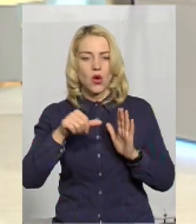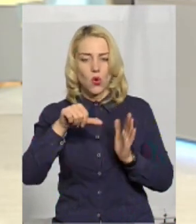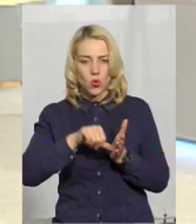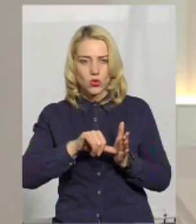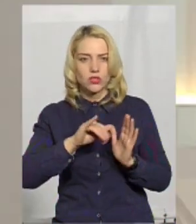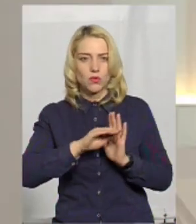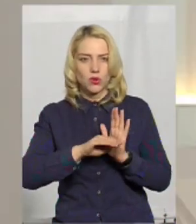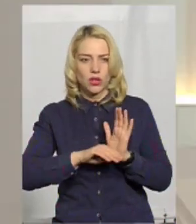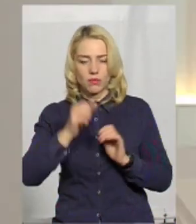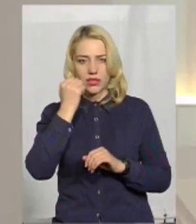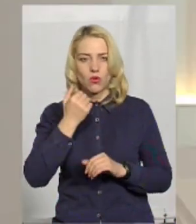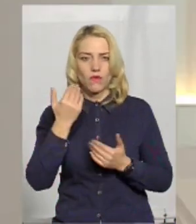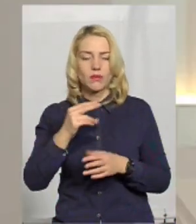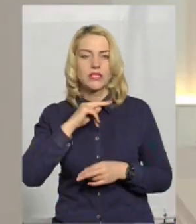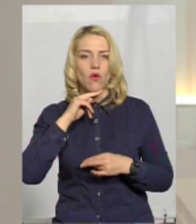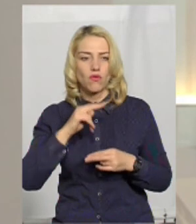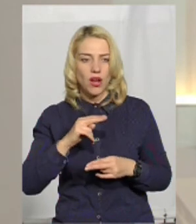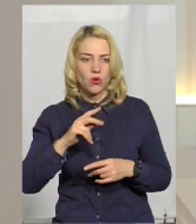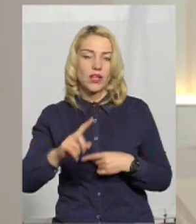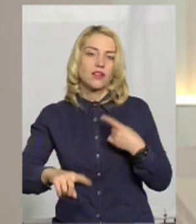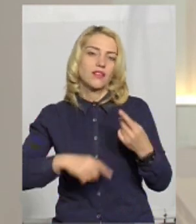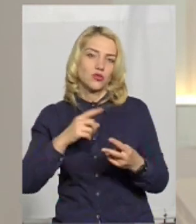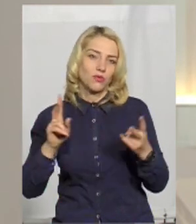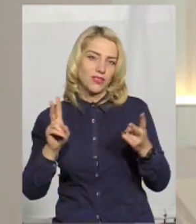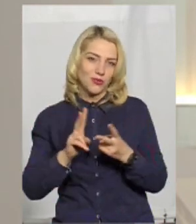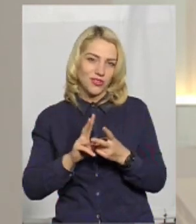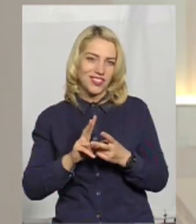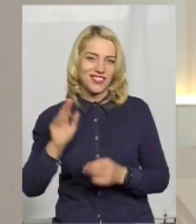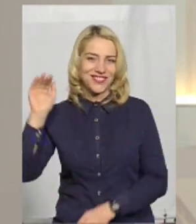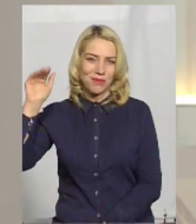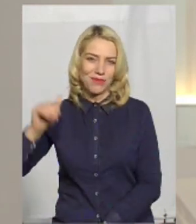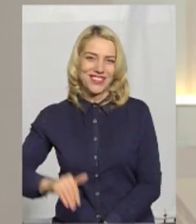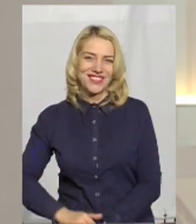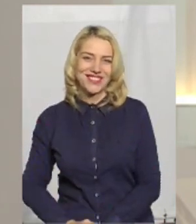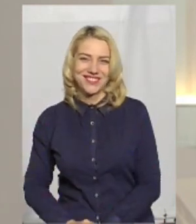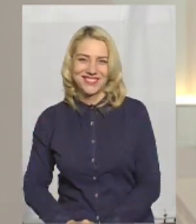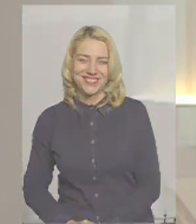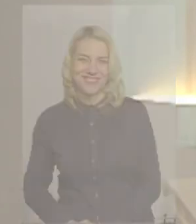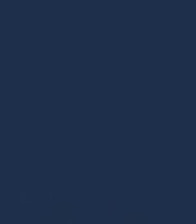запрошення. Дякую вам за увагу. І до зустрічі у наступній темі дня.